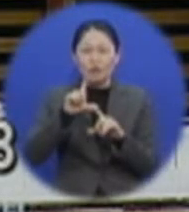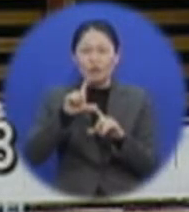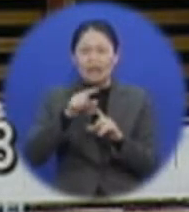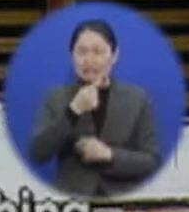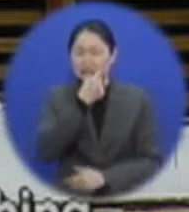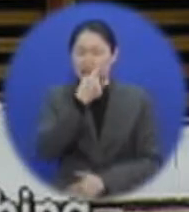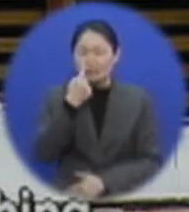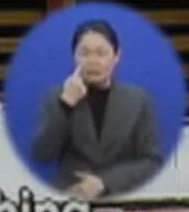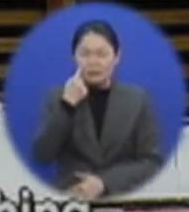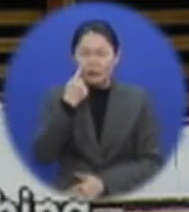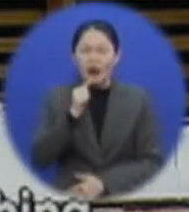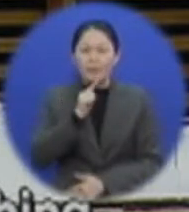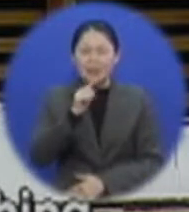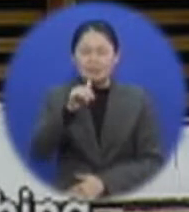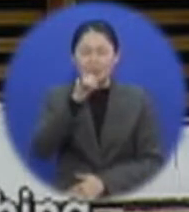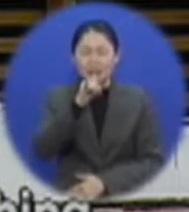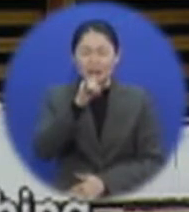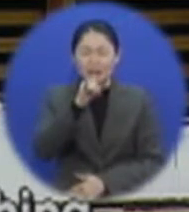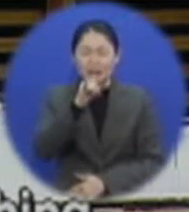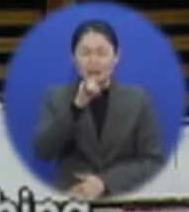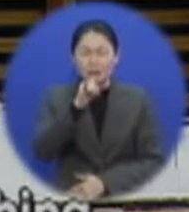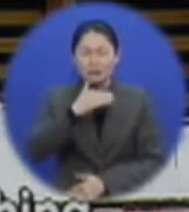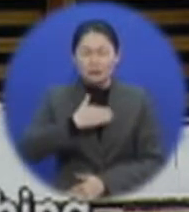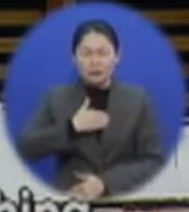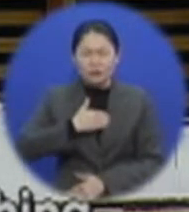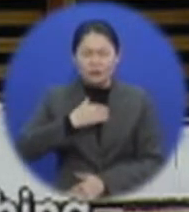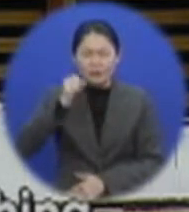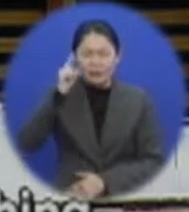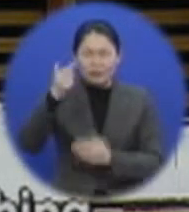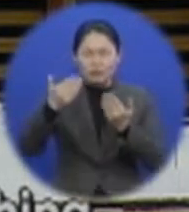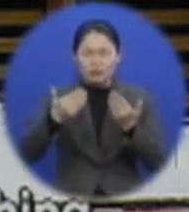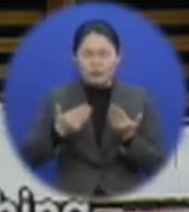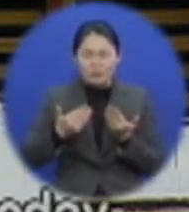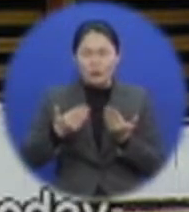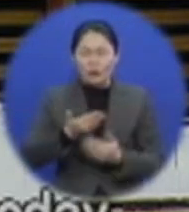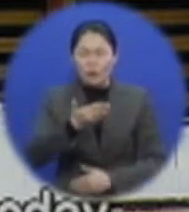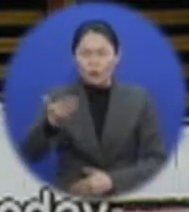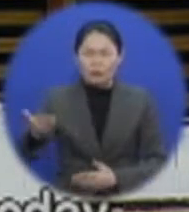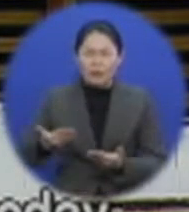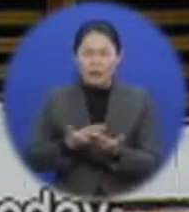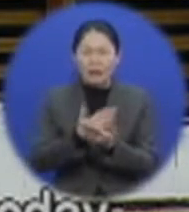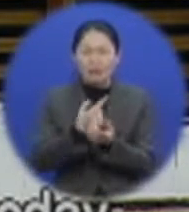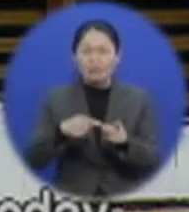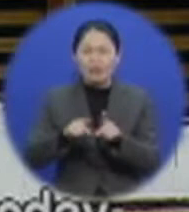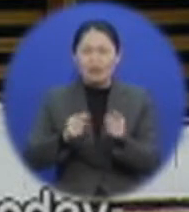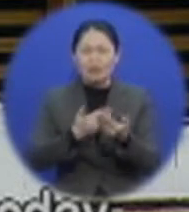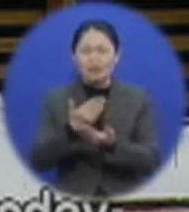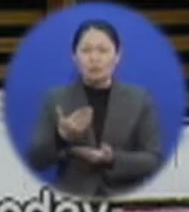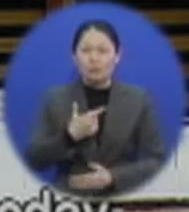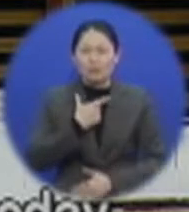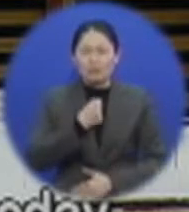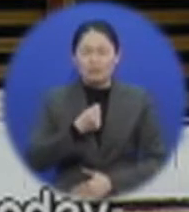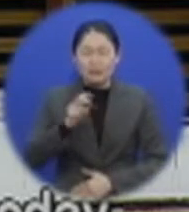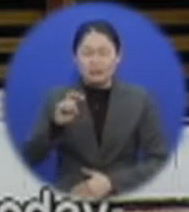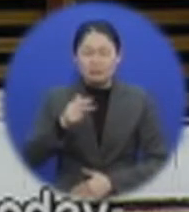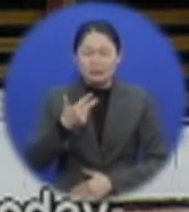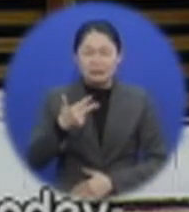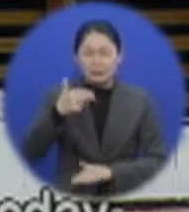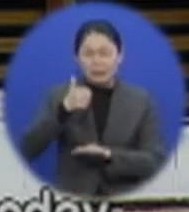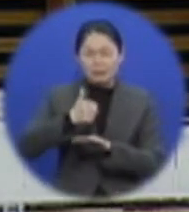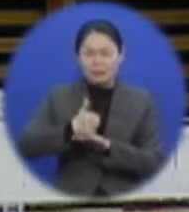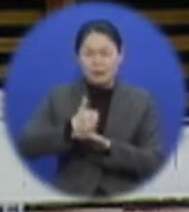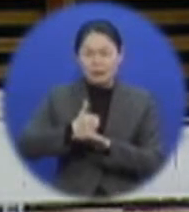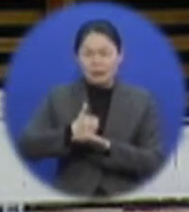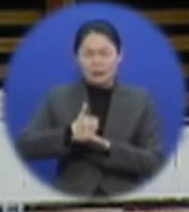증거할 말씀이 있다는 것을 제게 주셔서 오늘 그것을 여러분과 가지 나누려고 합니다 27장 젤 마지막 절에